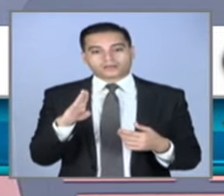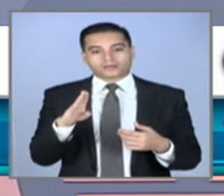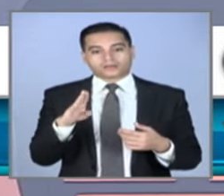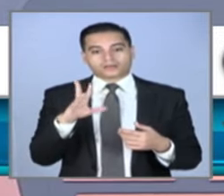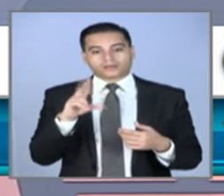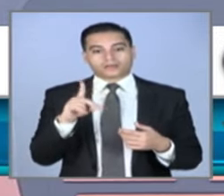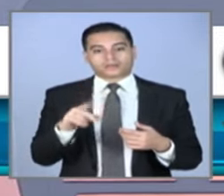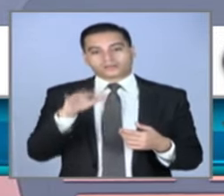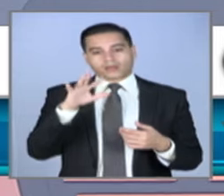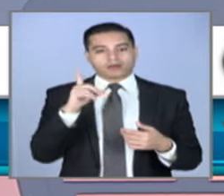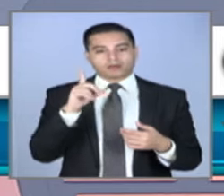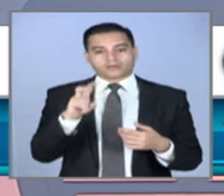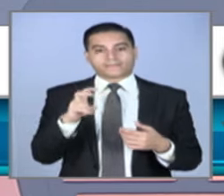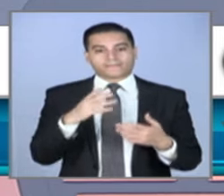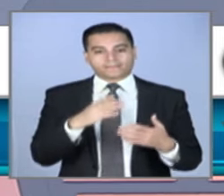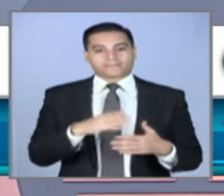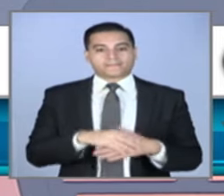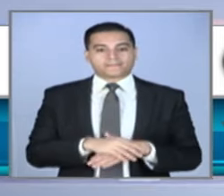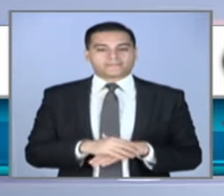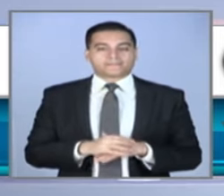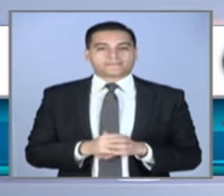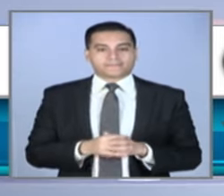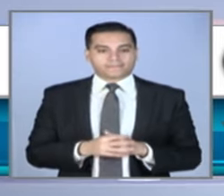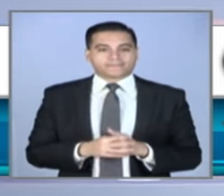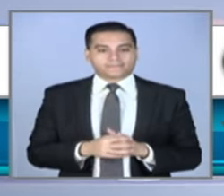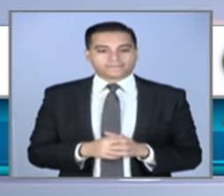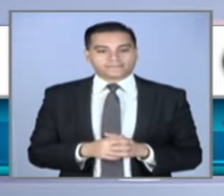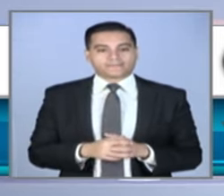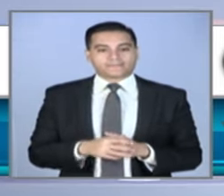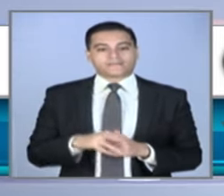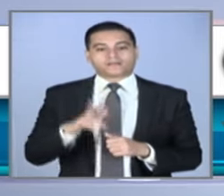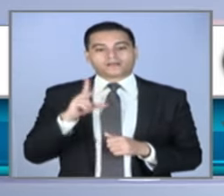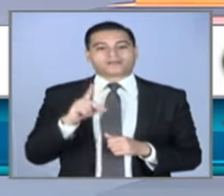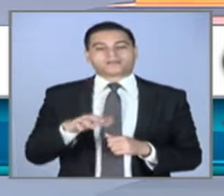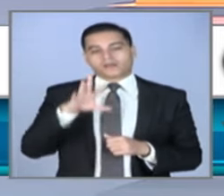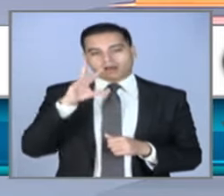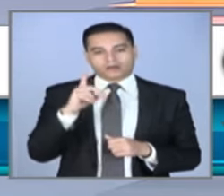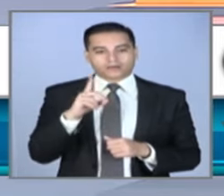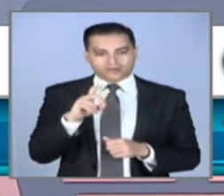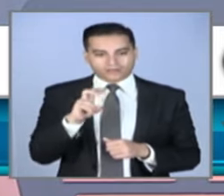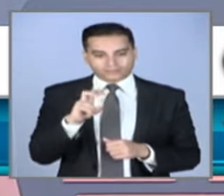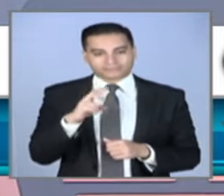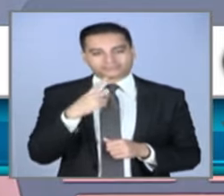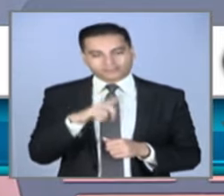كانت إجابتي الأولانية. ليه؟ قصر الطهرة. قصر الطهرة إجابة صحيحة.